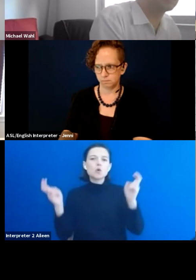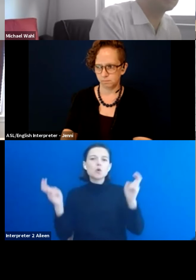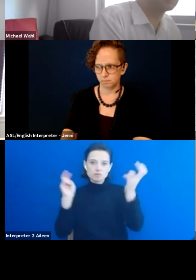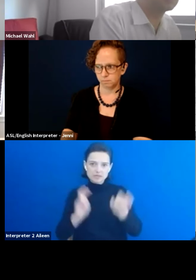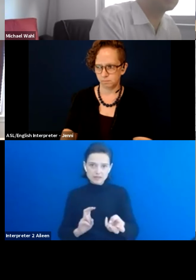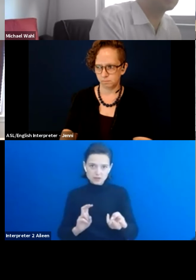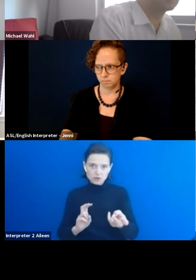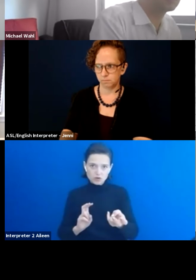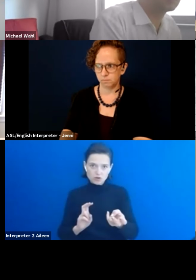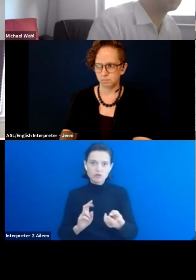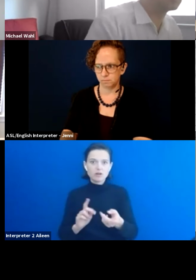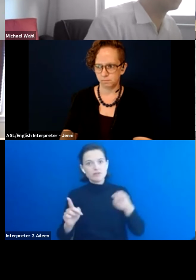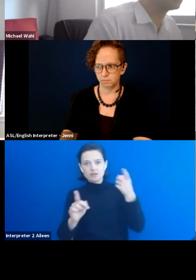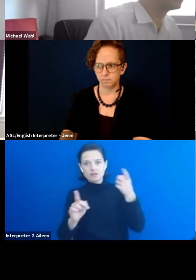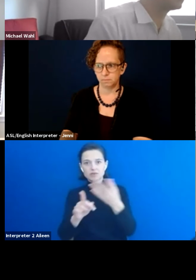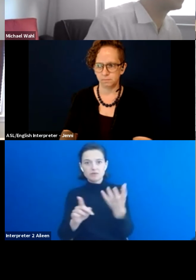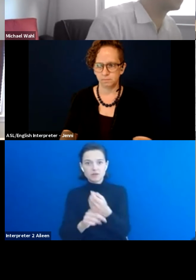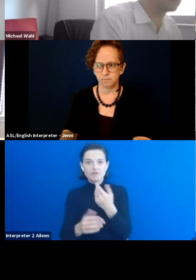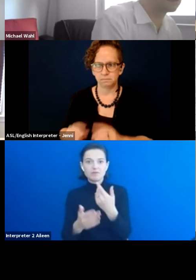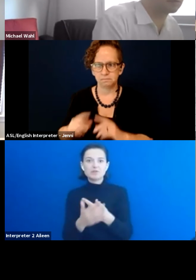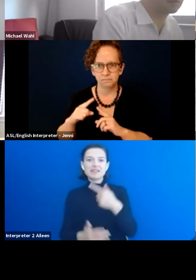zwar T-Mobile.